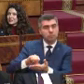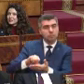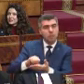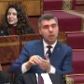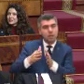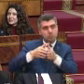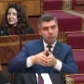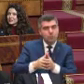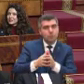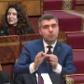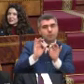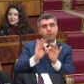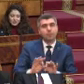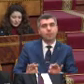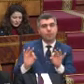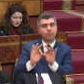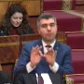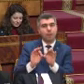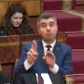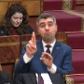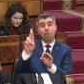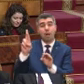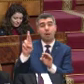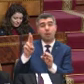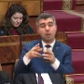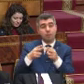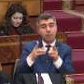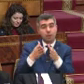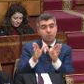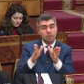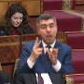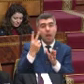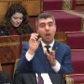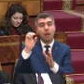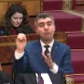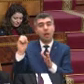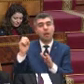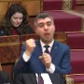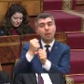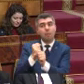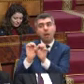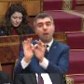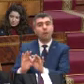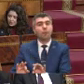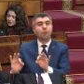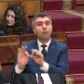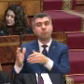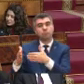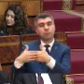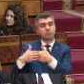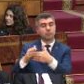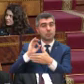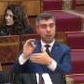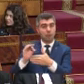ديال الترفيه من نهار اللي تشنو صاحب الجلاله في 2000 لم يتم تشغيله. ايضا هذا الحوض هذا اللي كتعقد عليه الساكنه امال كبيره على